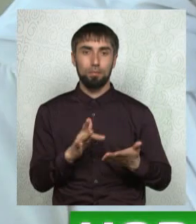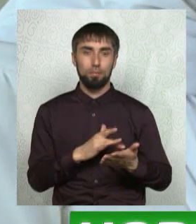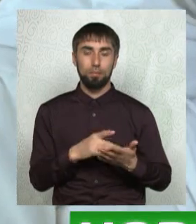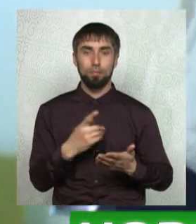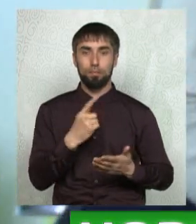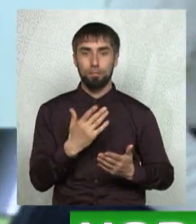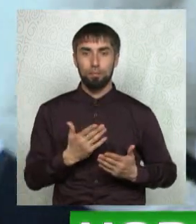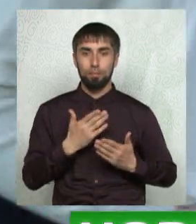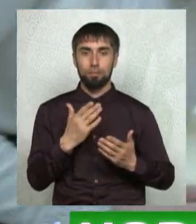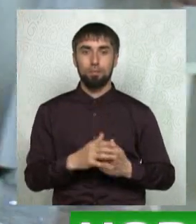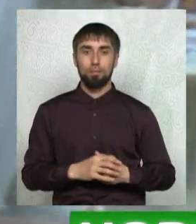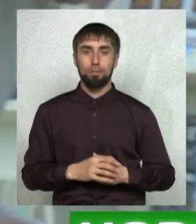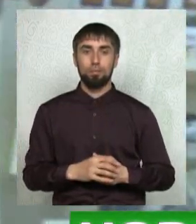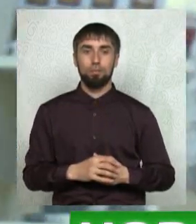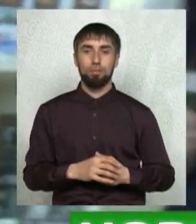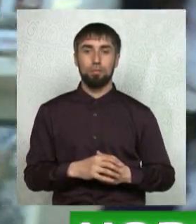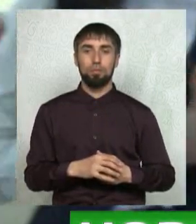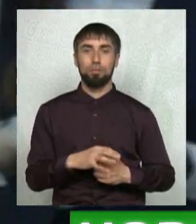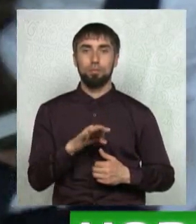прочитать первой.